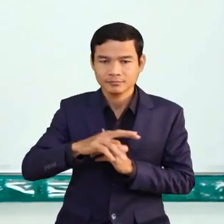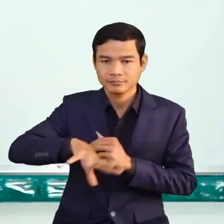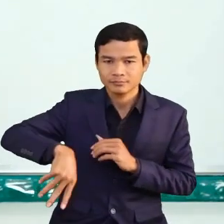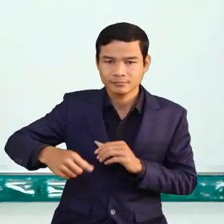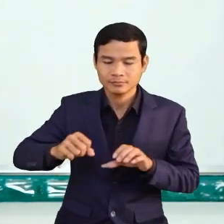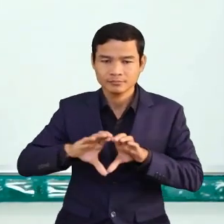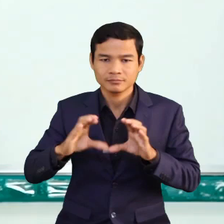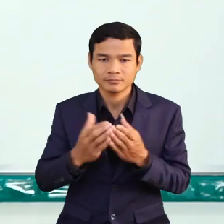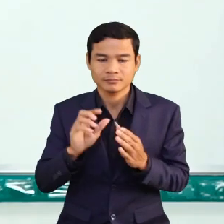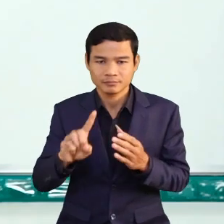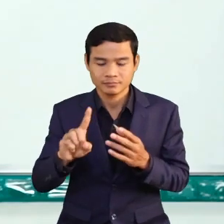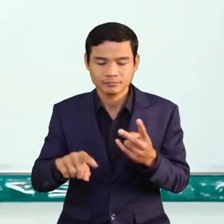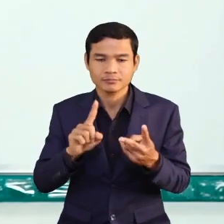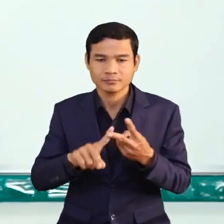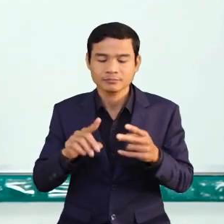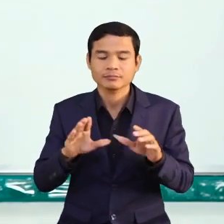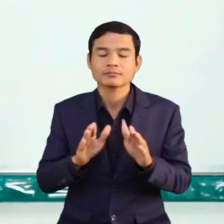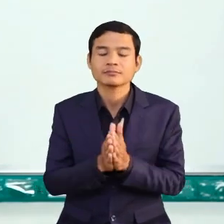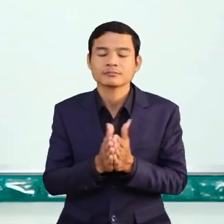គឺជាសៀវភៅសិក្សាគោលភាសាខ្មែរថ្នាក់ទី 1